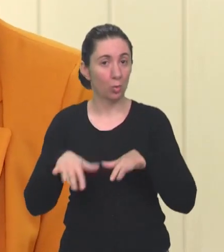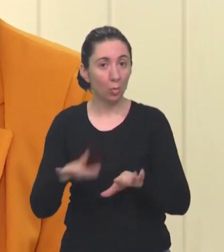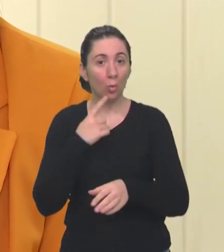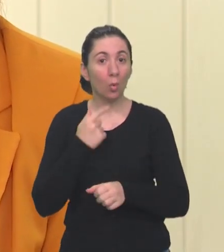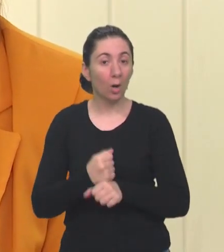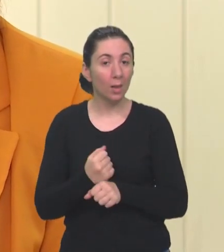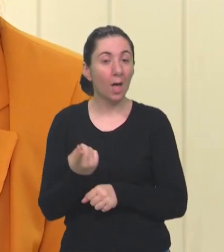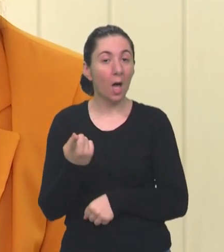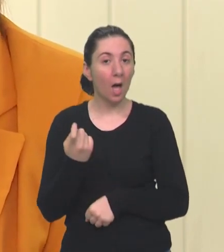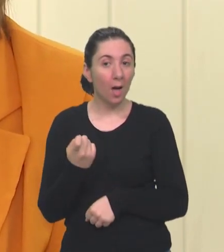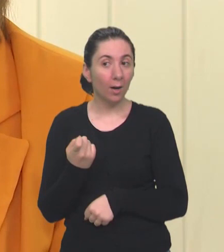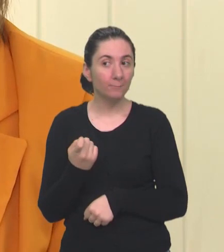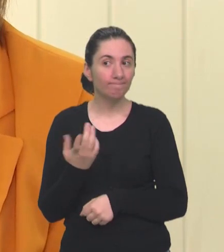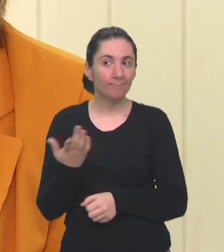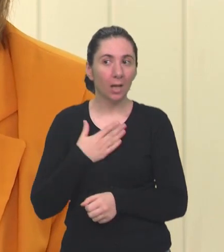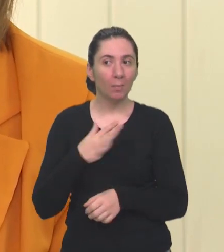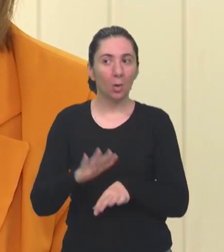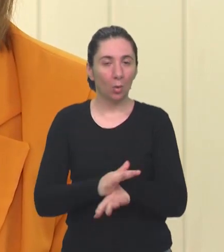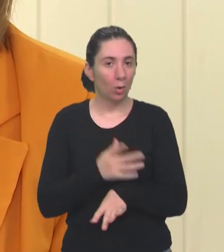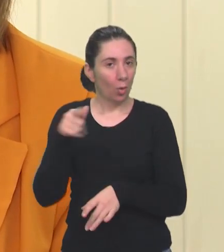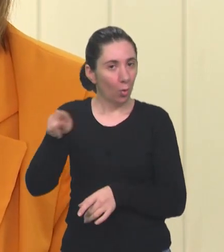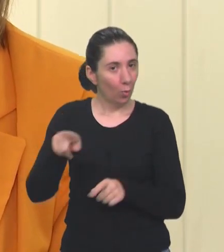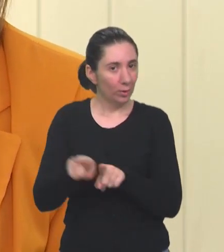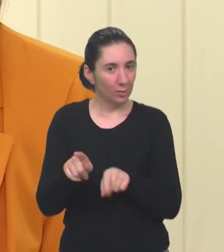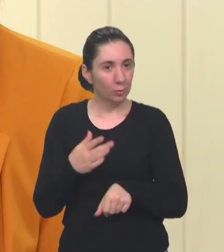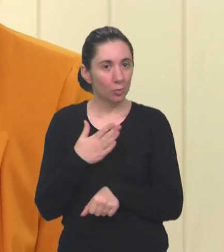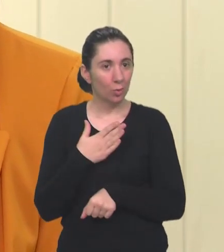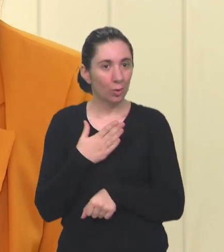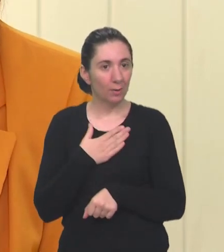koji rade, ali u stvari imate osjećaj da i oni imaju,